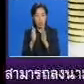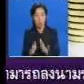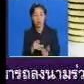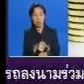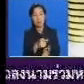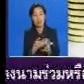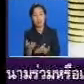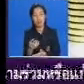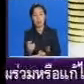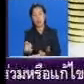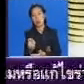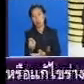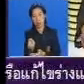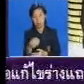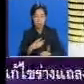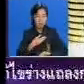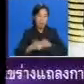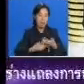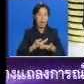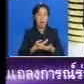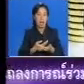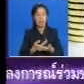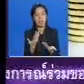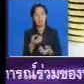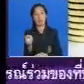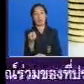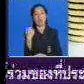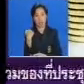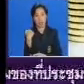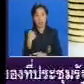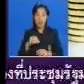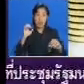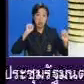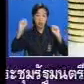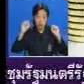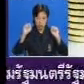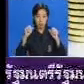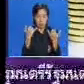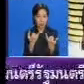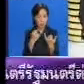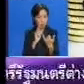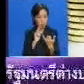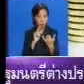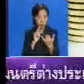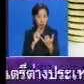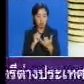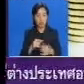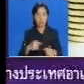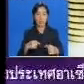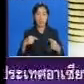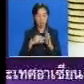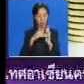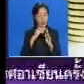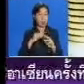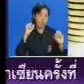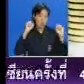คนั้นลดน้อยลงยอดขายก็ถดถอยไปด้วยนะครับไปติดตามอีกที่หนึ่งฮะที่นครสวรรค์บ้างนะครับทางด้านเทศบาลนครเมืองนครสวรรค์เนี่ยนะครับ